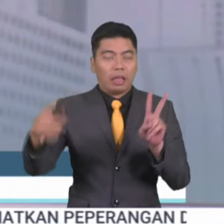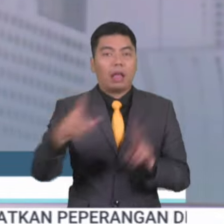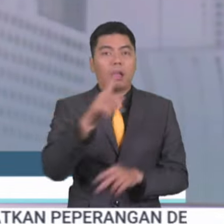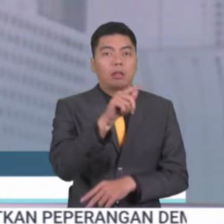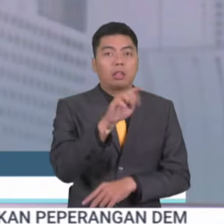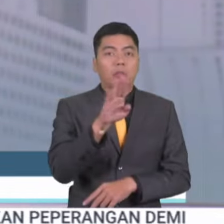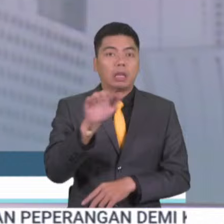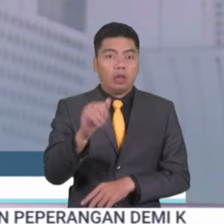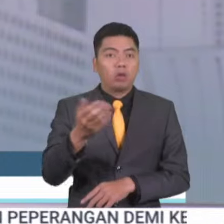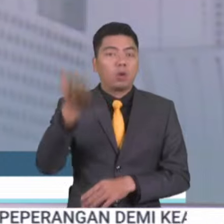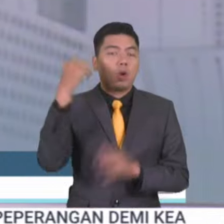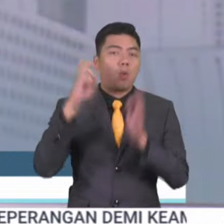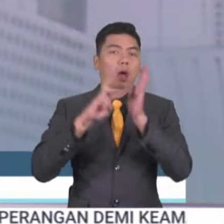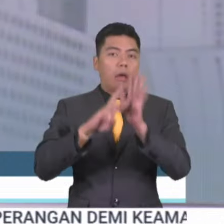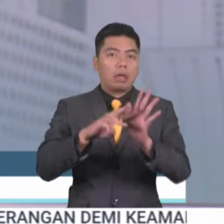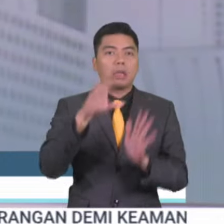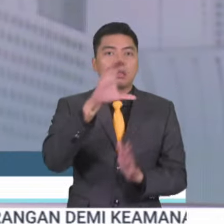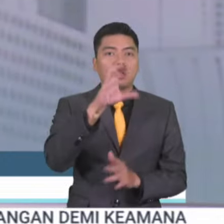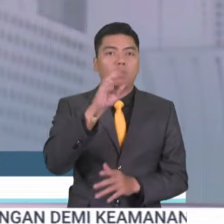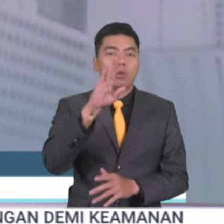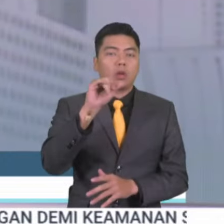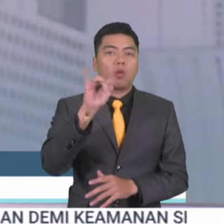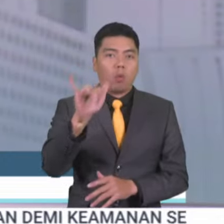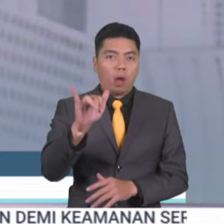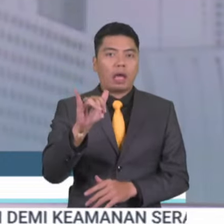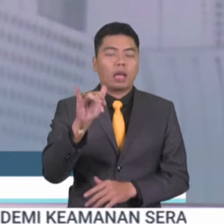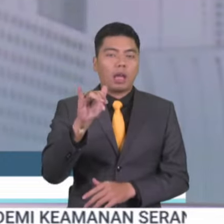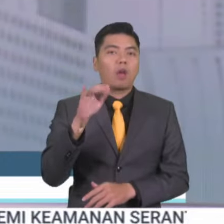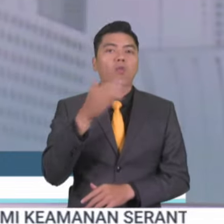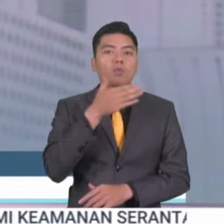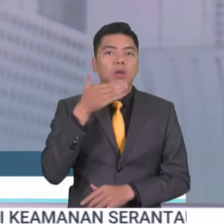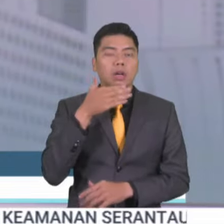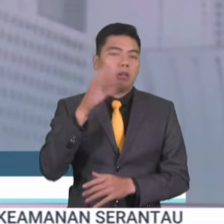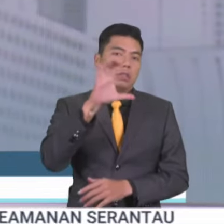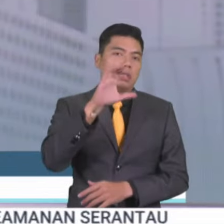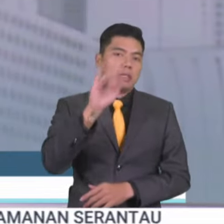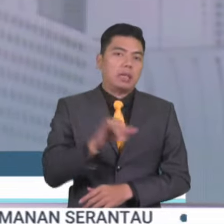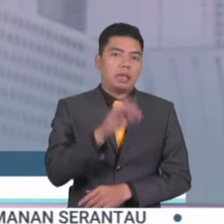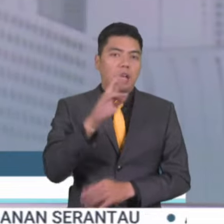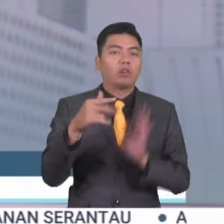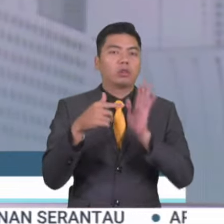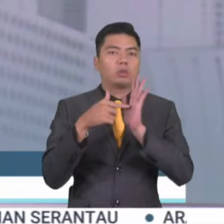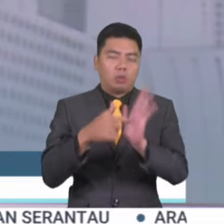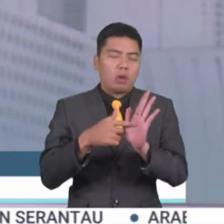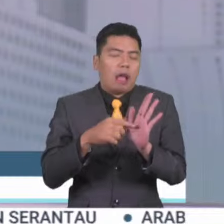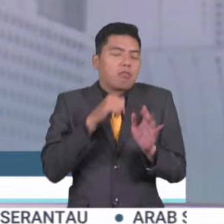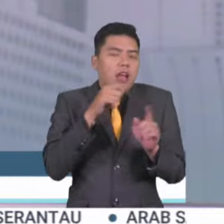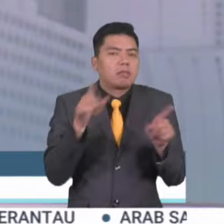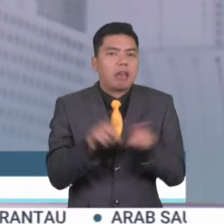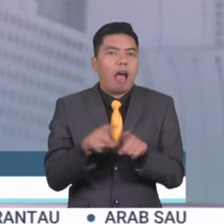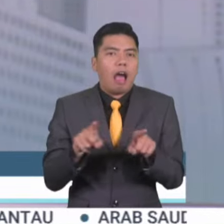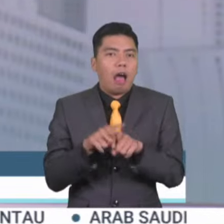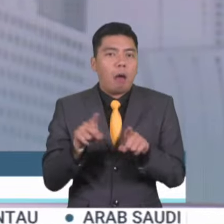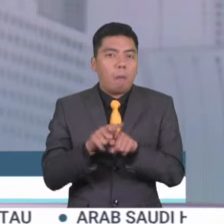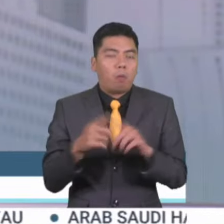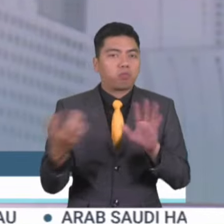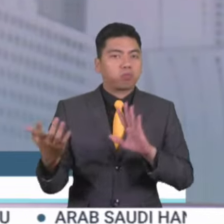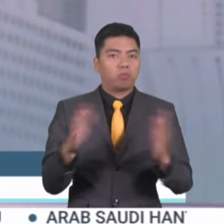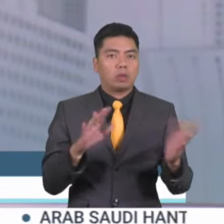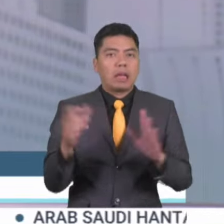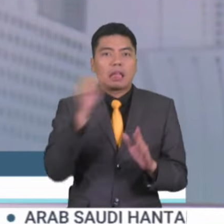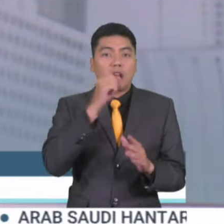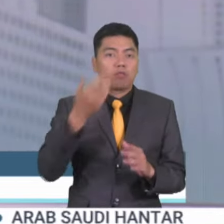TBA yang dahulunya dikenali sebagai Cowboy Junior dan CGR itu menjanjikan sesuatu berlainan menerusi persembahan